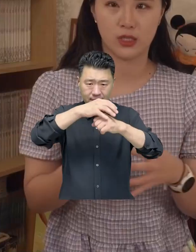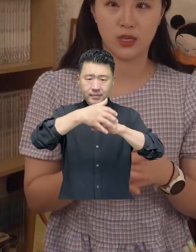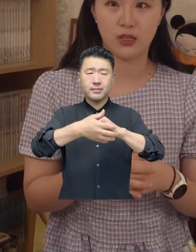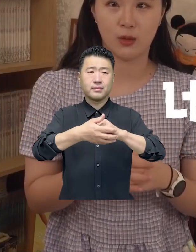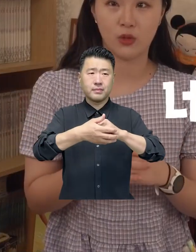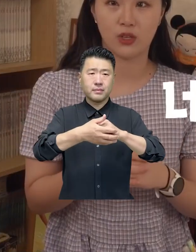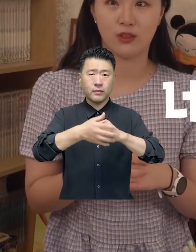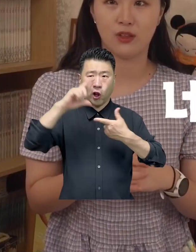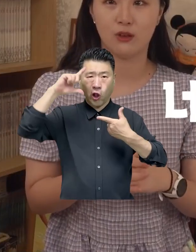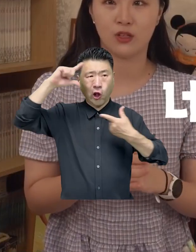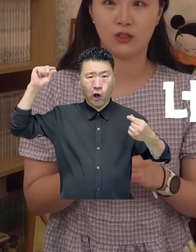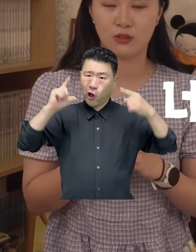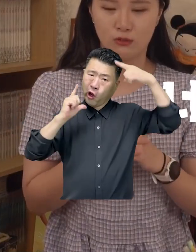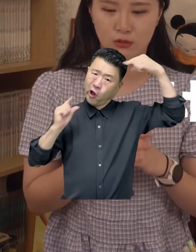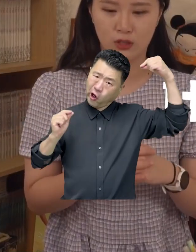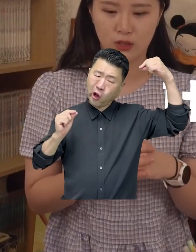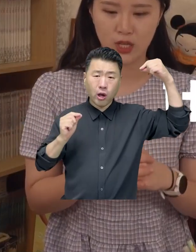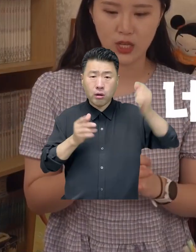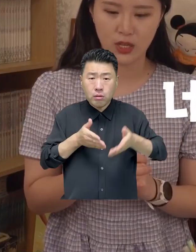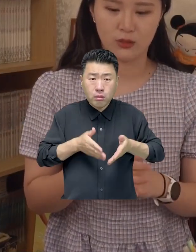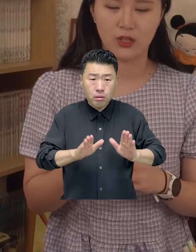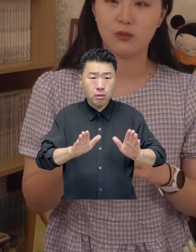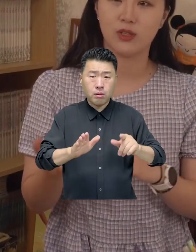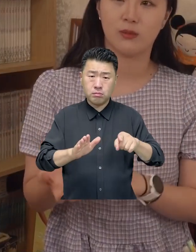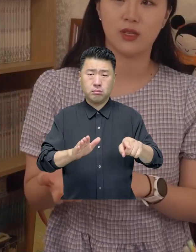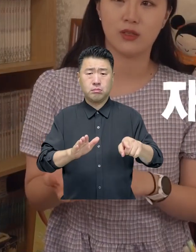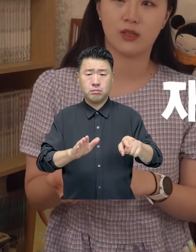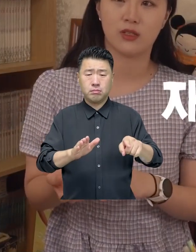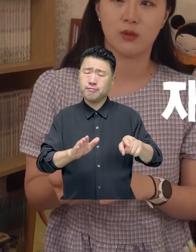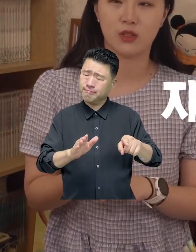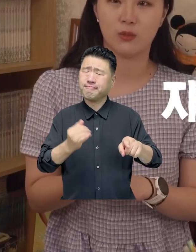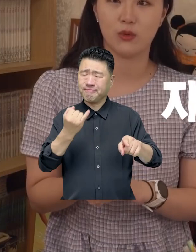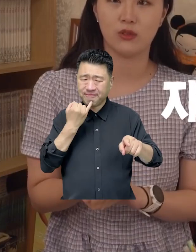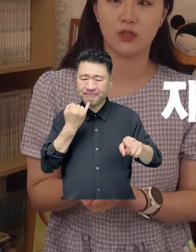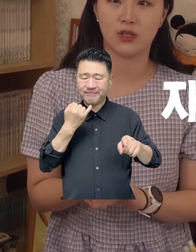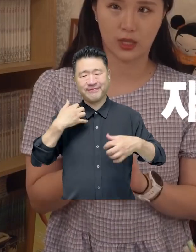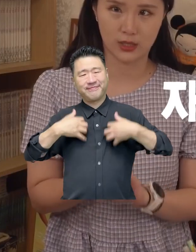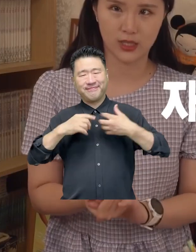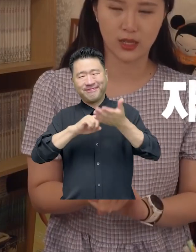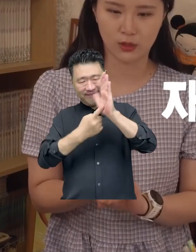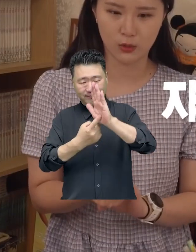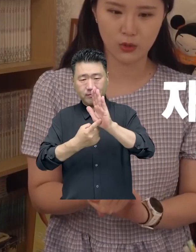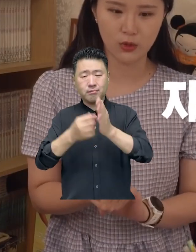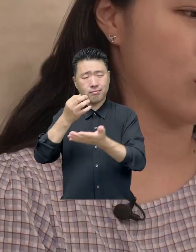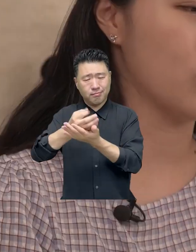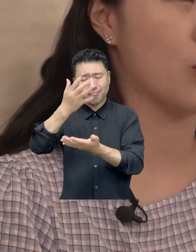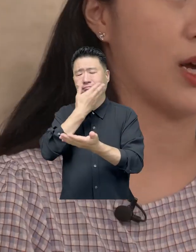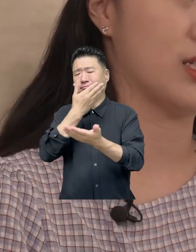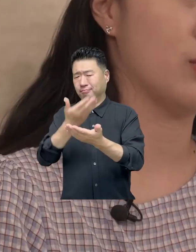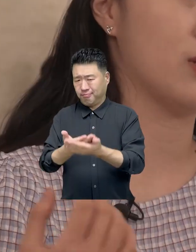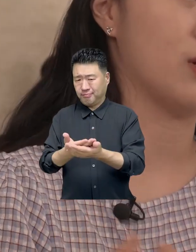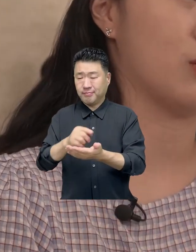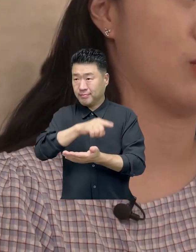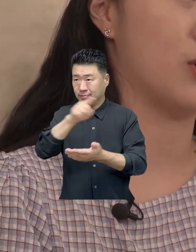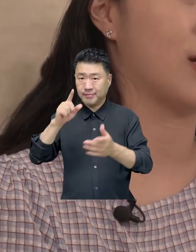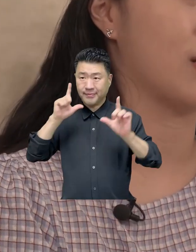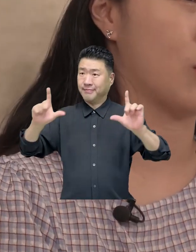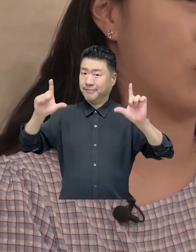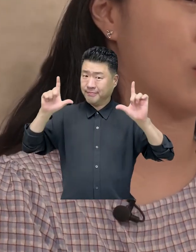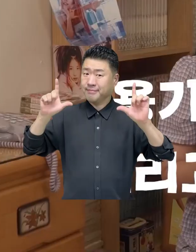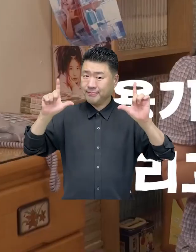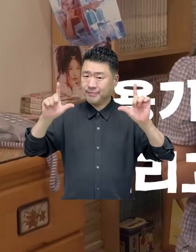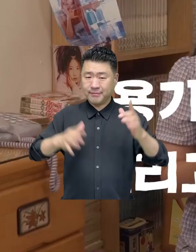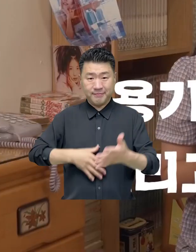세상에 좀 각지게 네모나게 태어난 우리들이 그런 삶이나마 되게 재밌게 표현될 가치가 있고 좀 더 가시화될